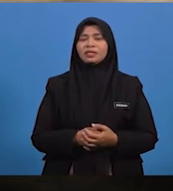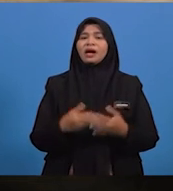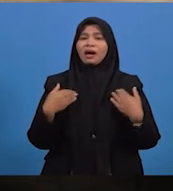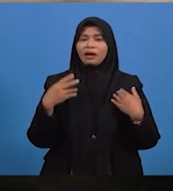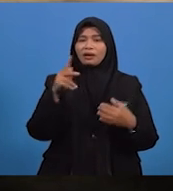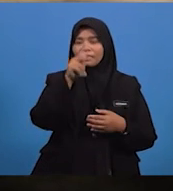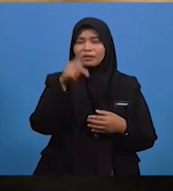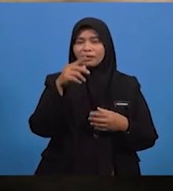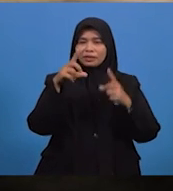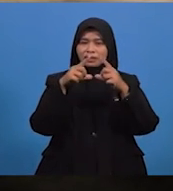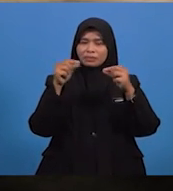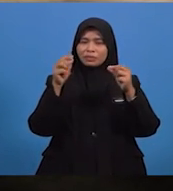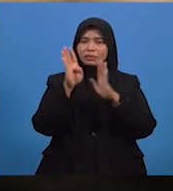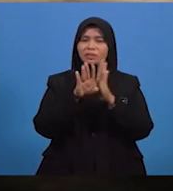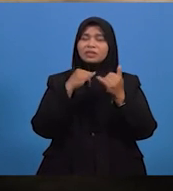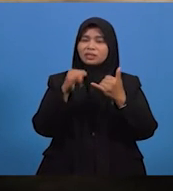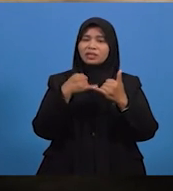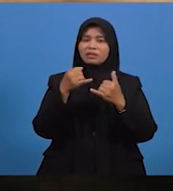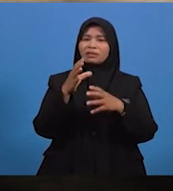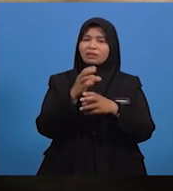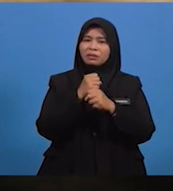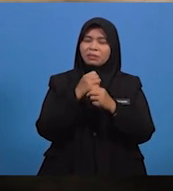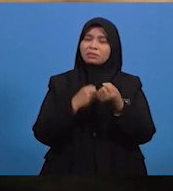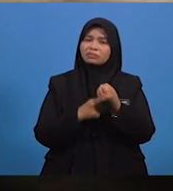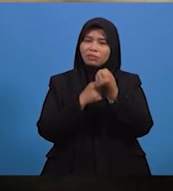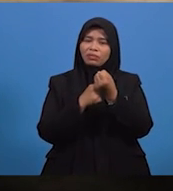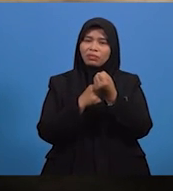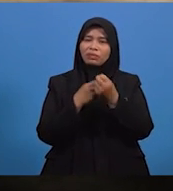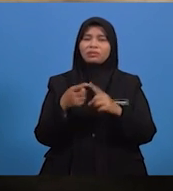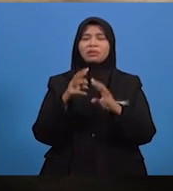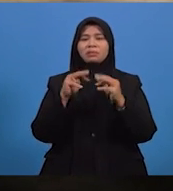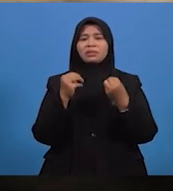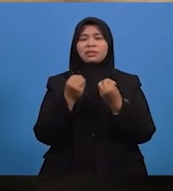Adakah Jepun berjaya mendapatkan sokongan daripada masyarakat di tanah Melayu?